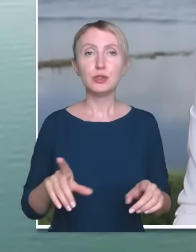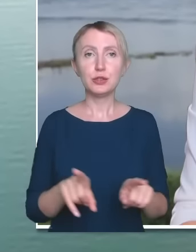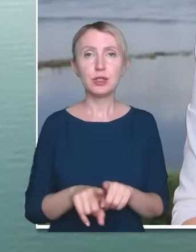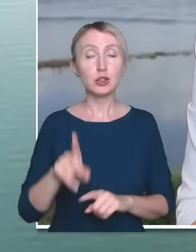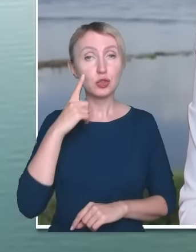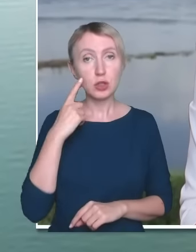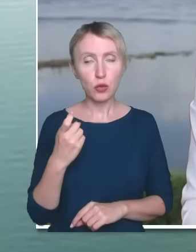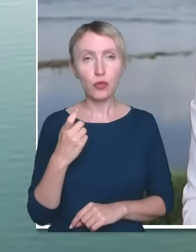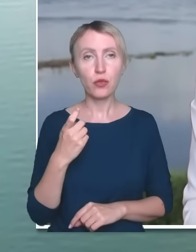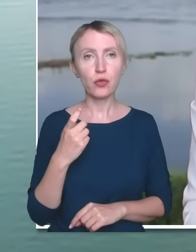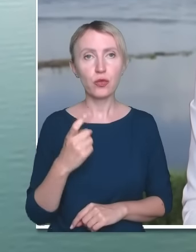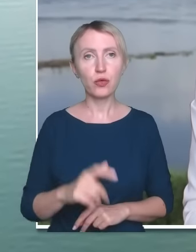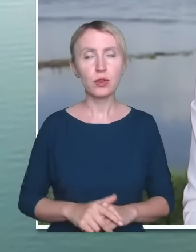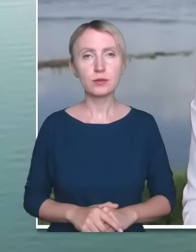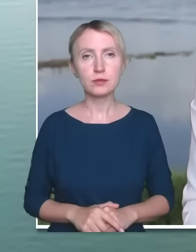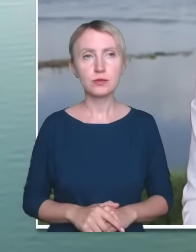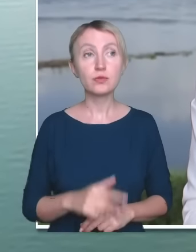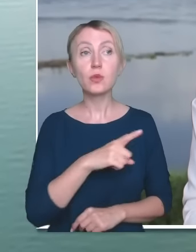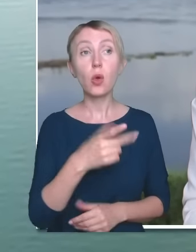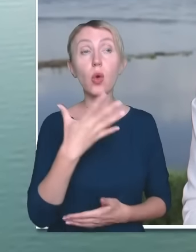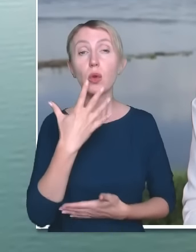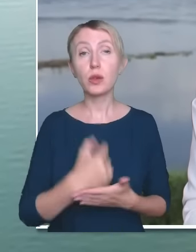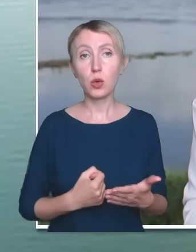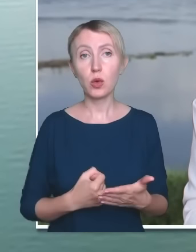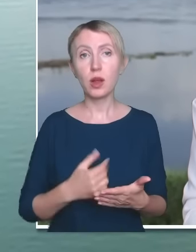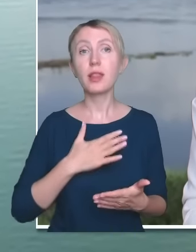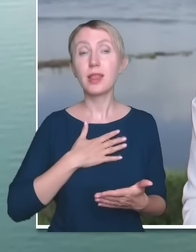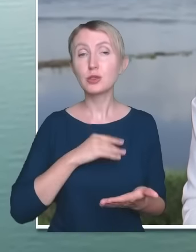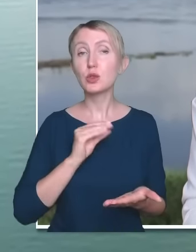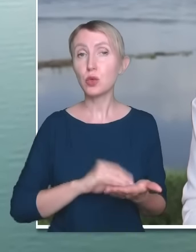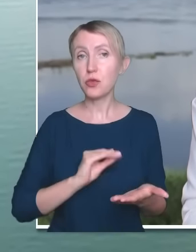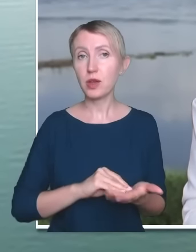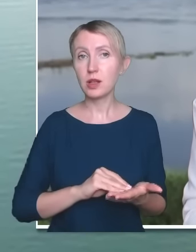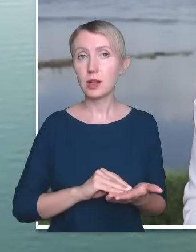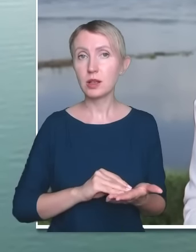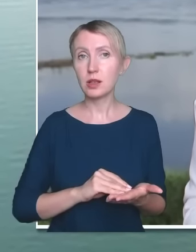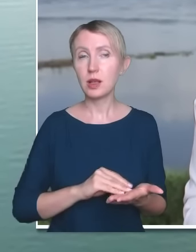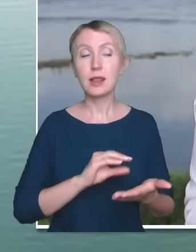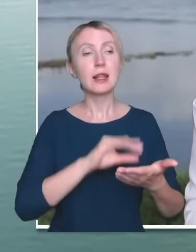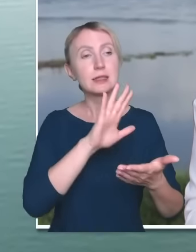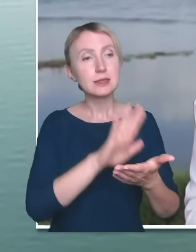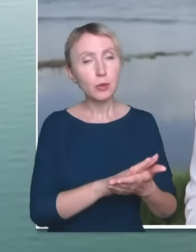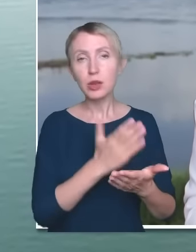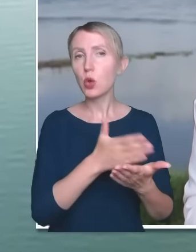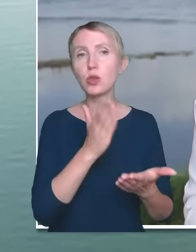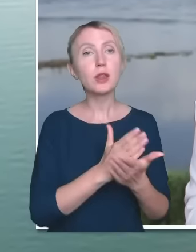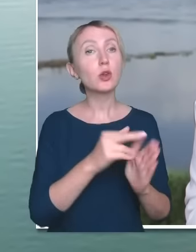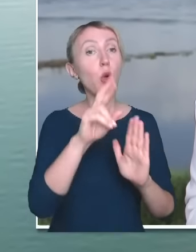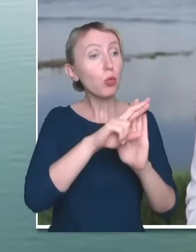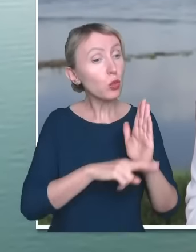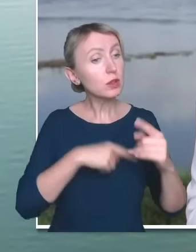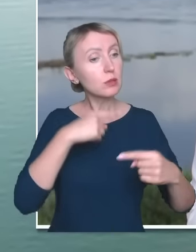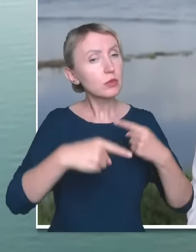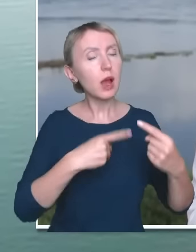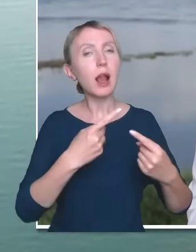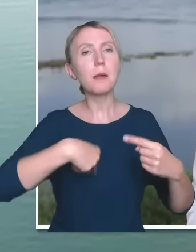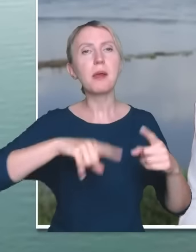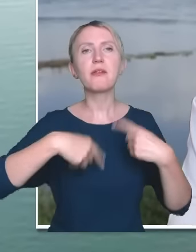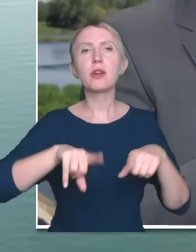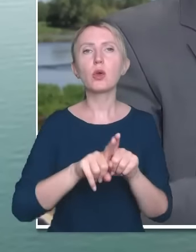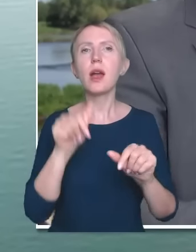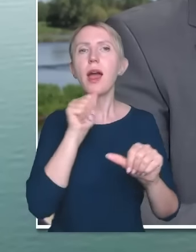że oni korzystają z naszych doświadczeń, czyli z zapisanych nie tylko procedur, ale również wykonanych przez nas